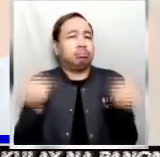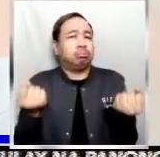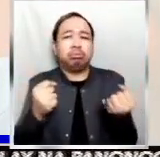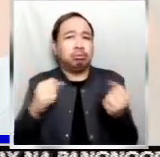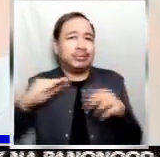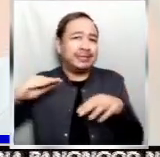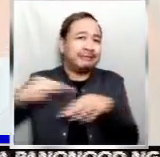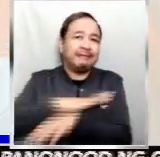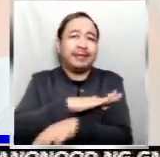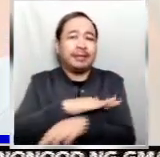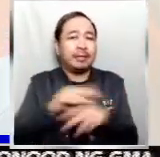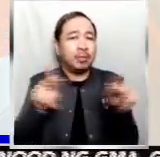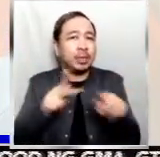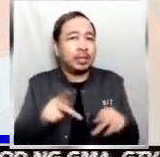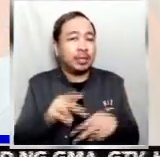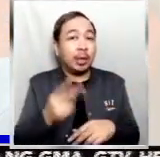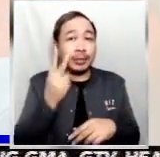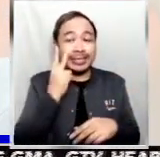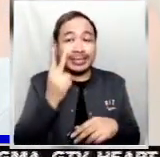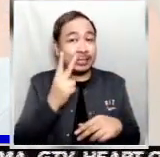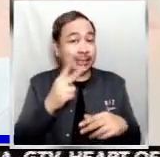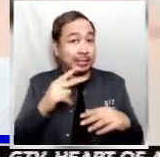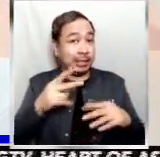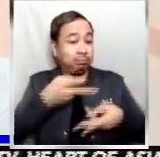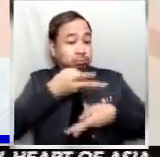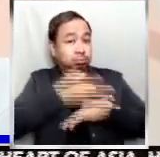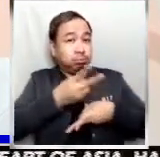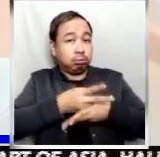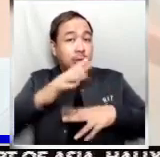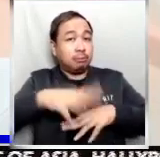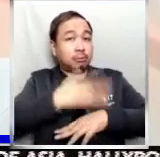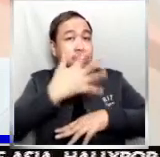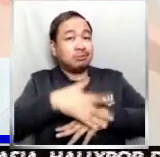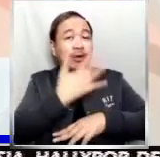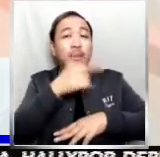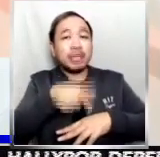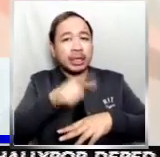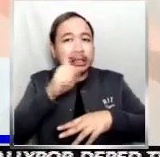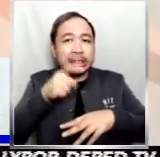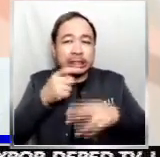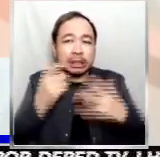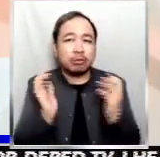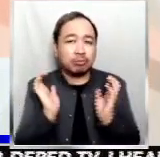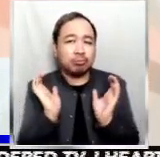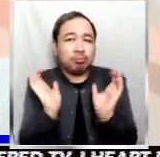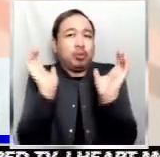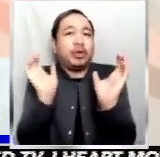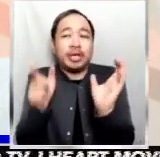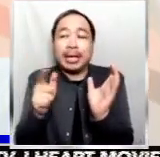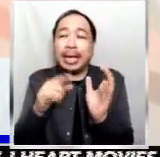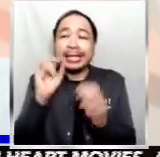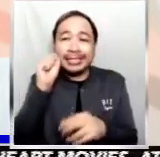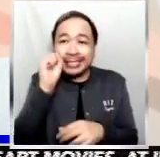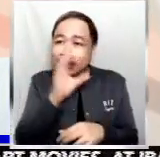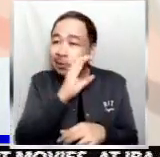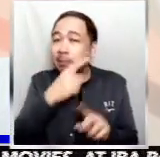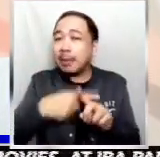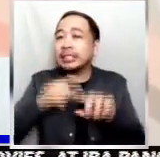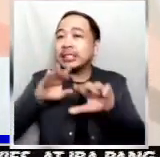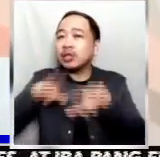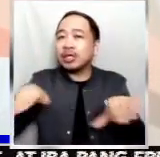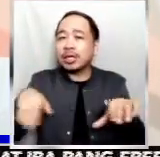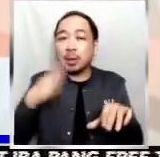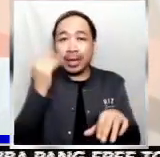Kinailangan ng buhati ng Coast Guard ang ilang senior at mga bata sa bayan. Mga residente sila ng Sitio Lada na stranded sa